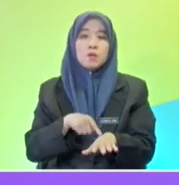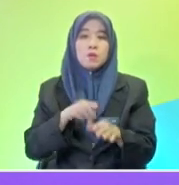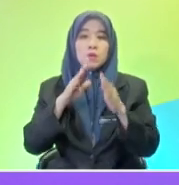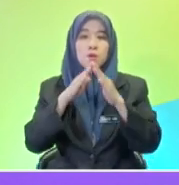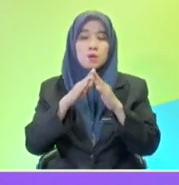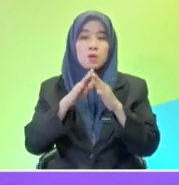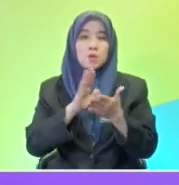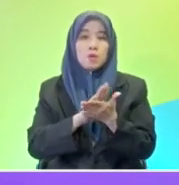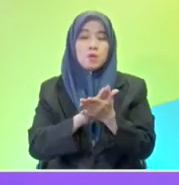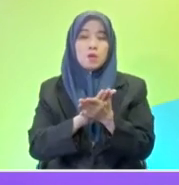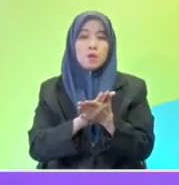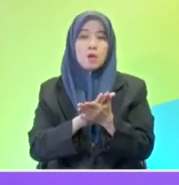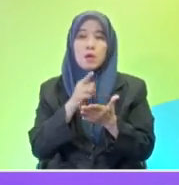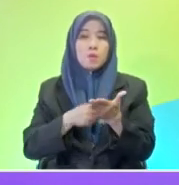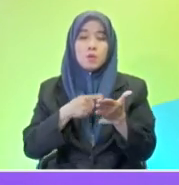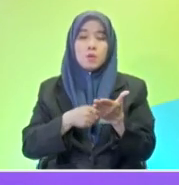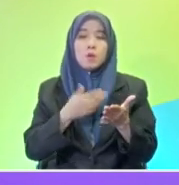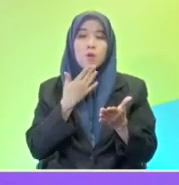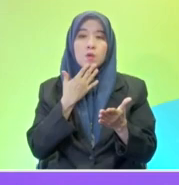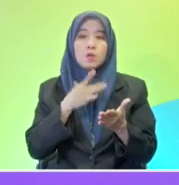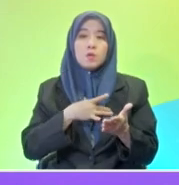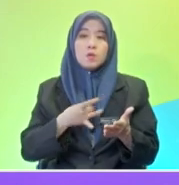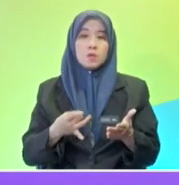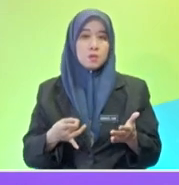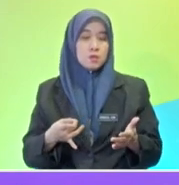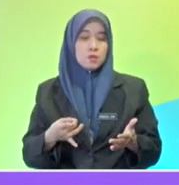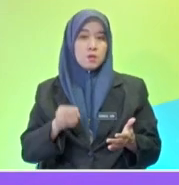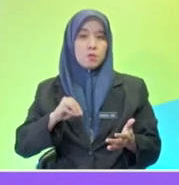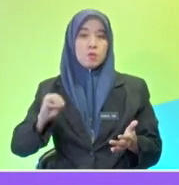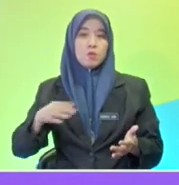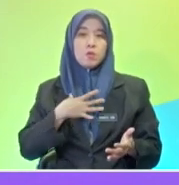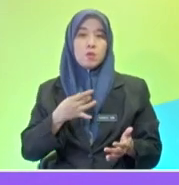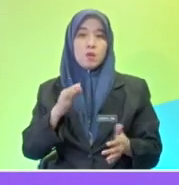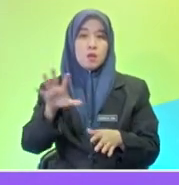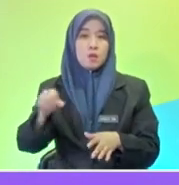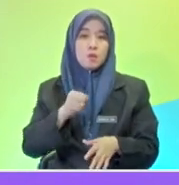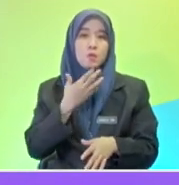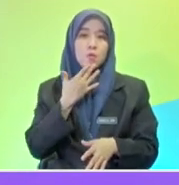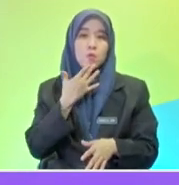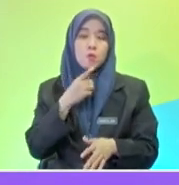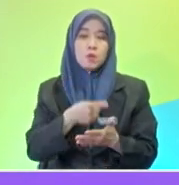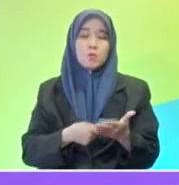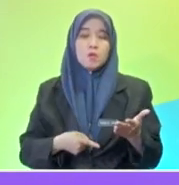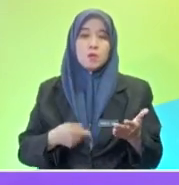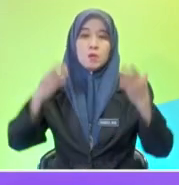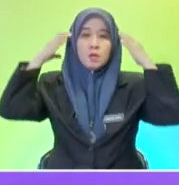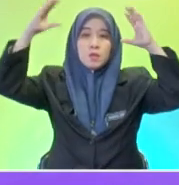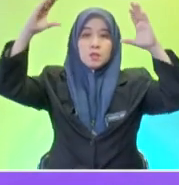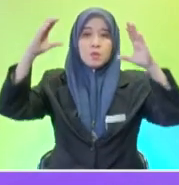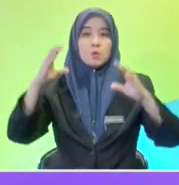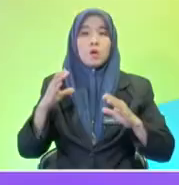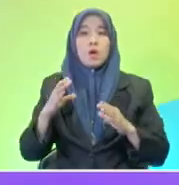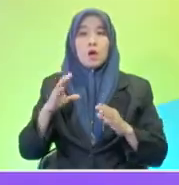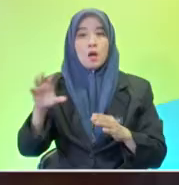mana-mana warna kesukaan Abang KR pun boleh warna kesukaian murid-murid juga boleh Cikgu nak ambil Cikgu nak merah jambu merah jambu